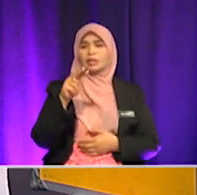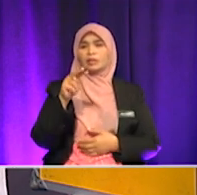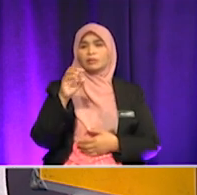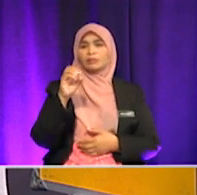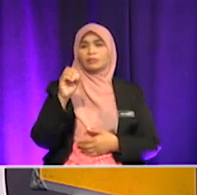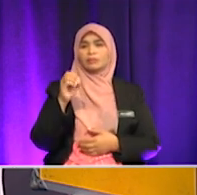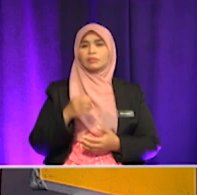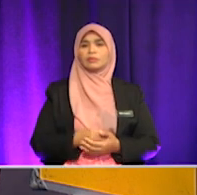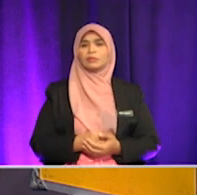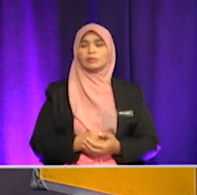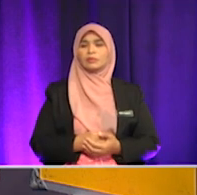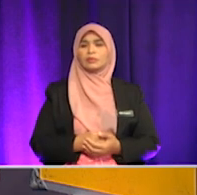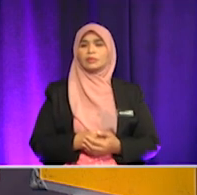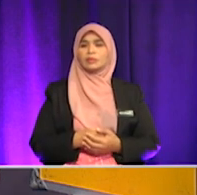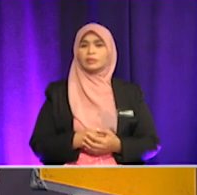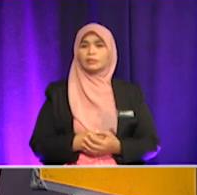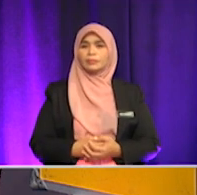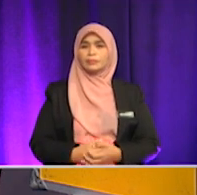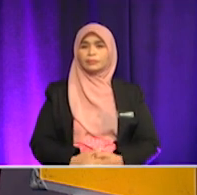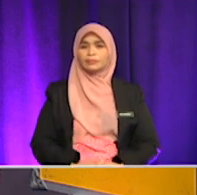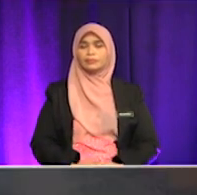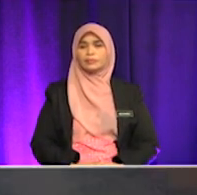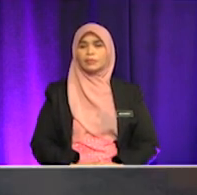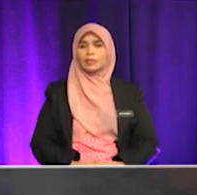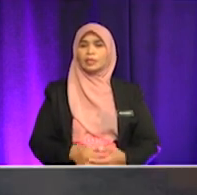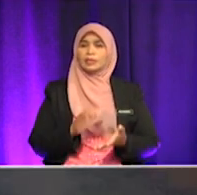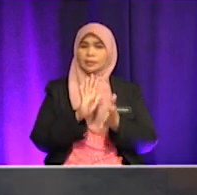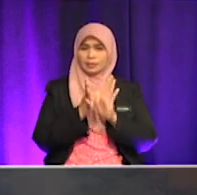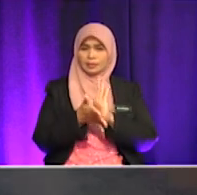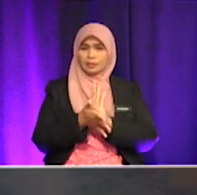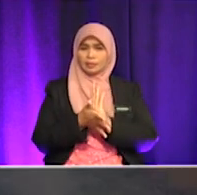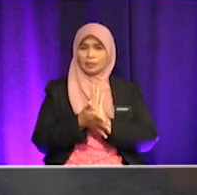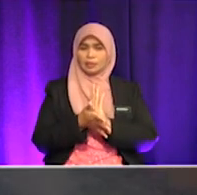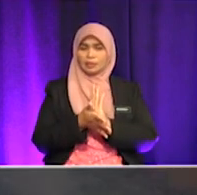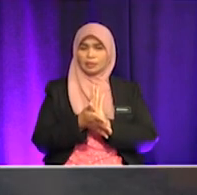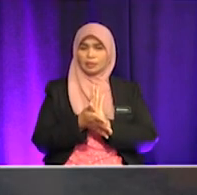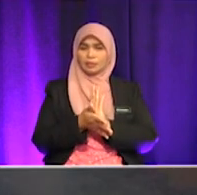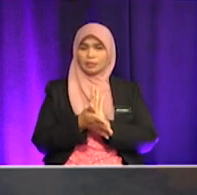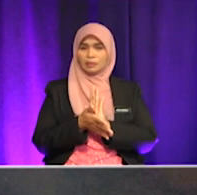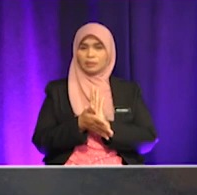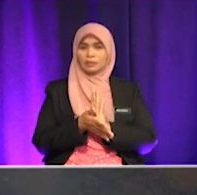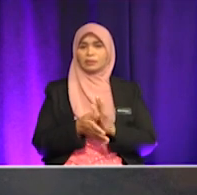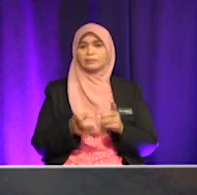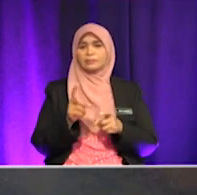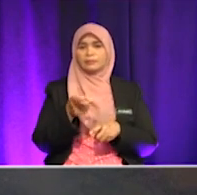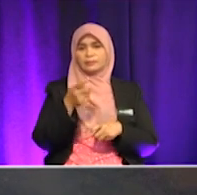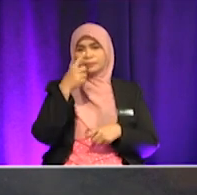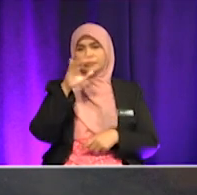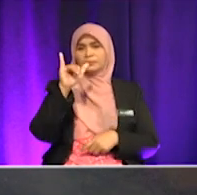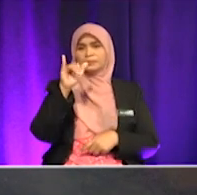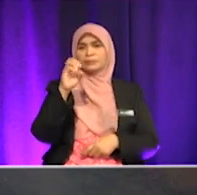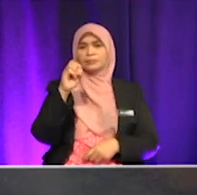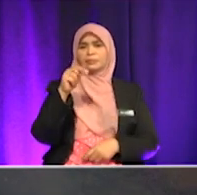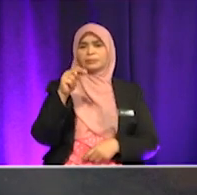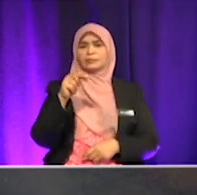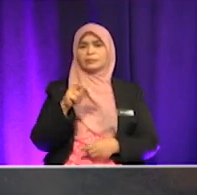memang perkalinya adalah bernilai satu. Okey cikgu. Jadi mata ganjaran buat Yong Wei berapa? Lupa Yong Wei. Kita ada